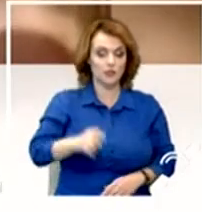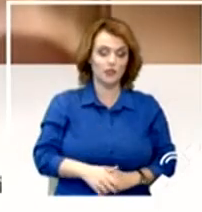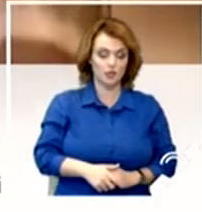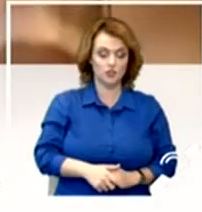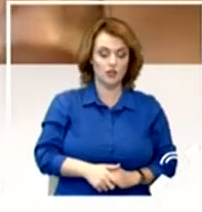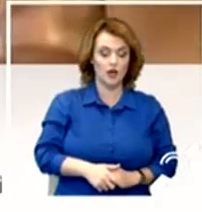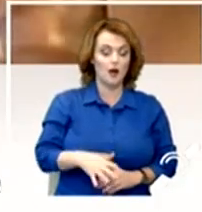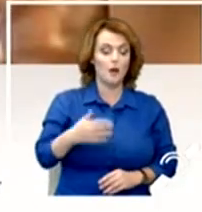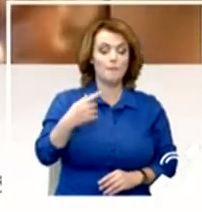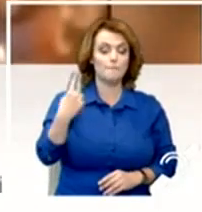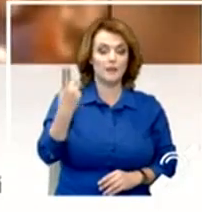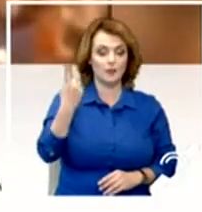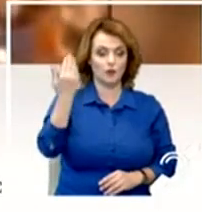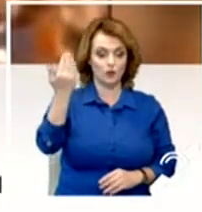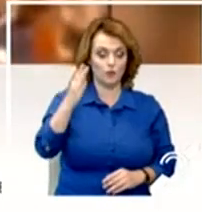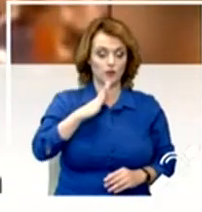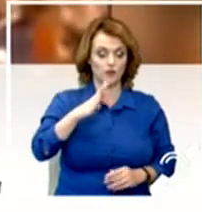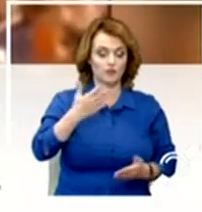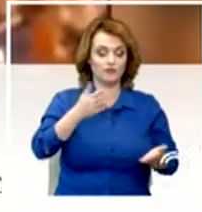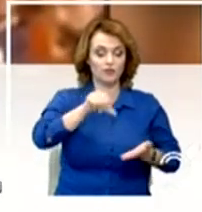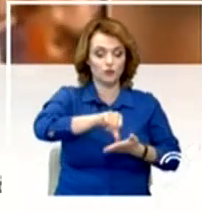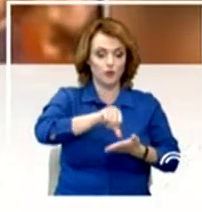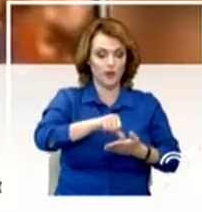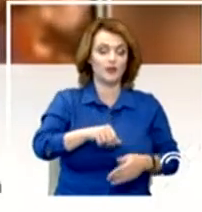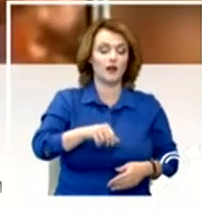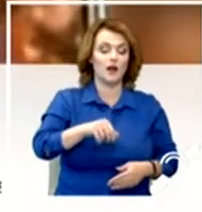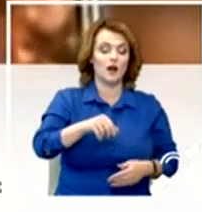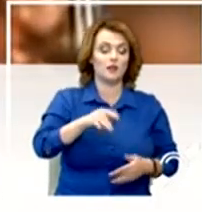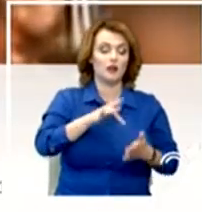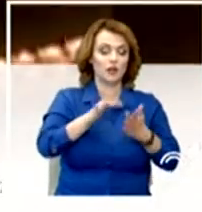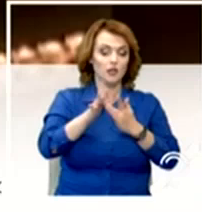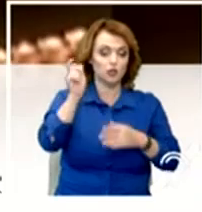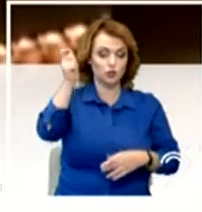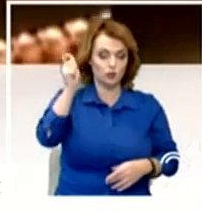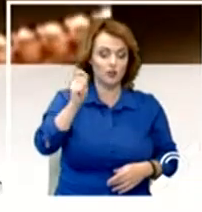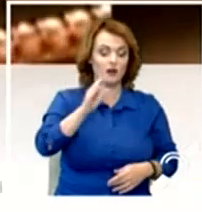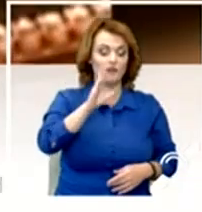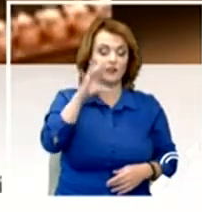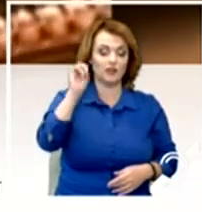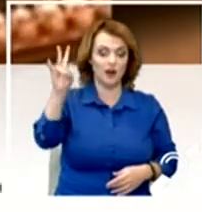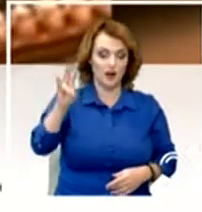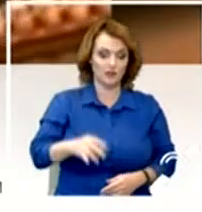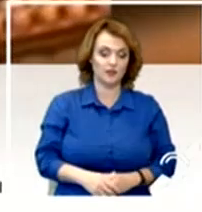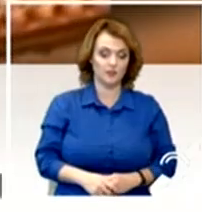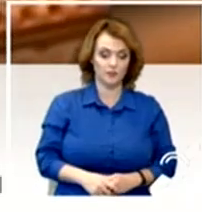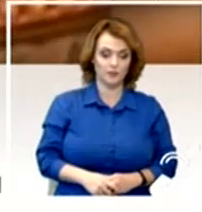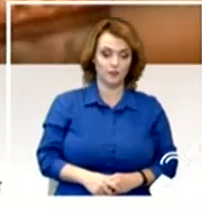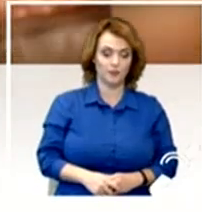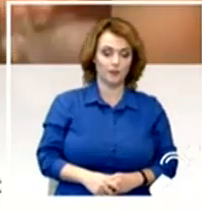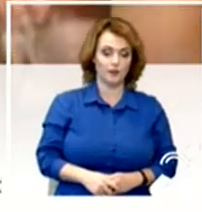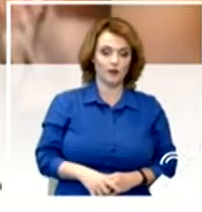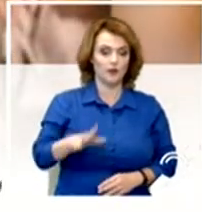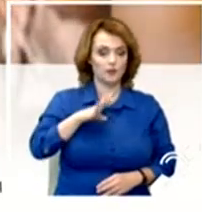de la Vatican. Potrivit unui studiu, Mariana Nicolescu a fost prezentă în cele mai multe premiere absolute pe scena Teatrului Scala din